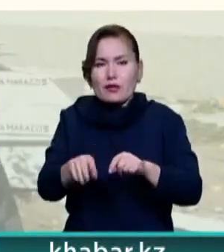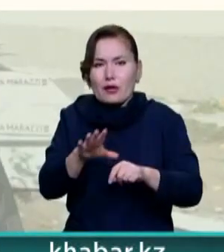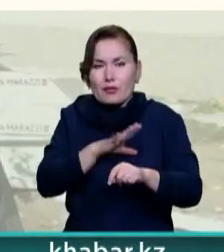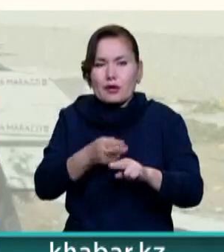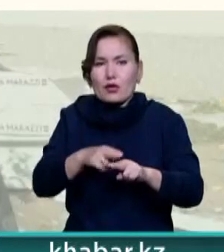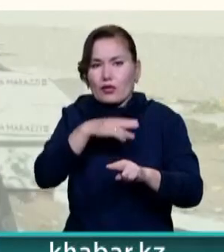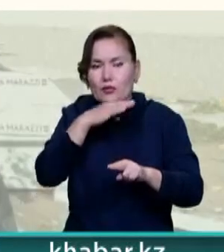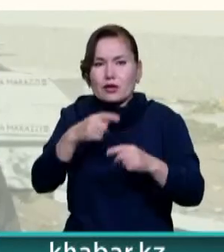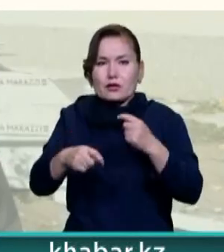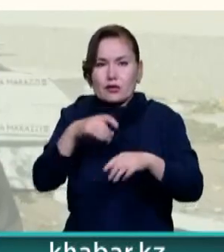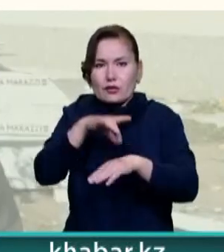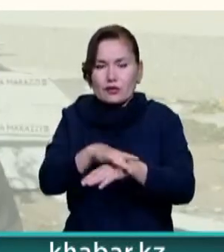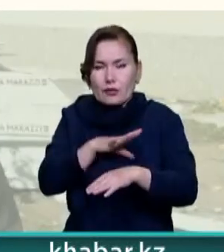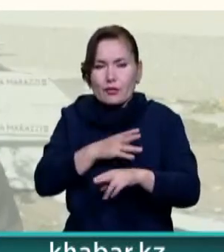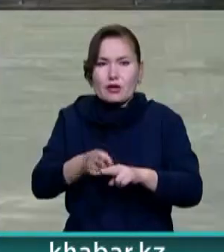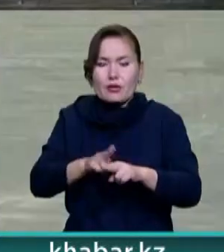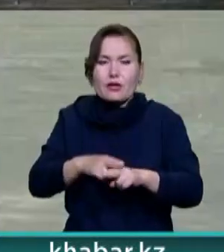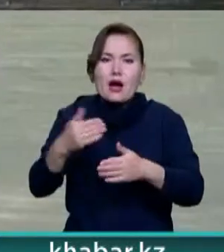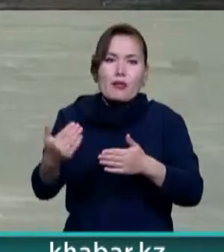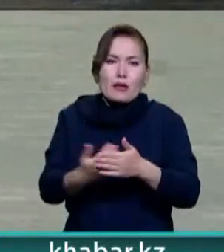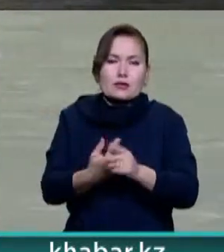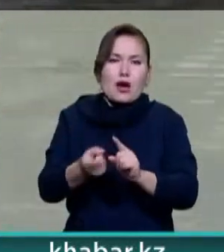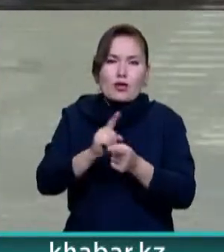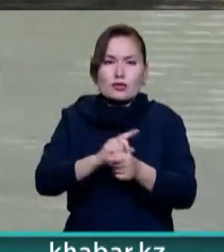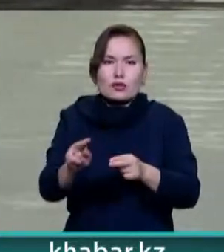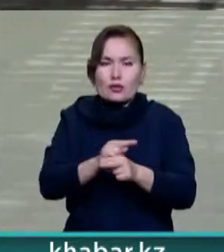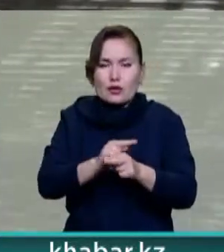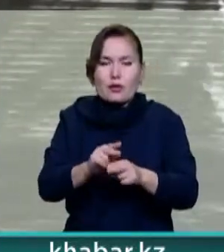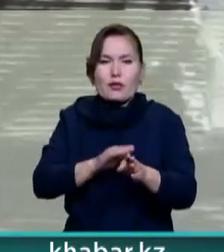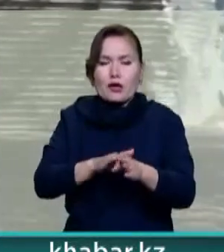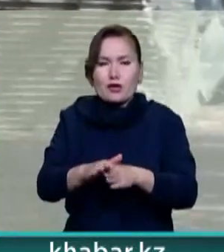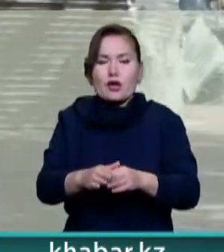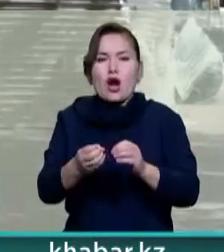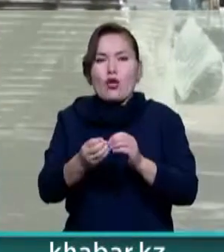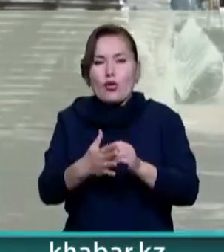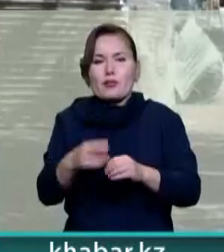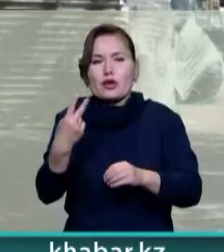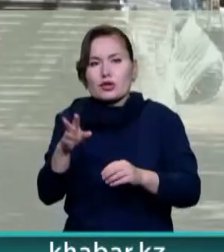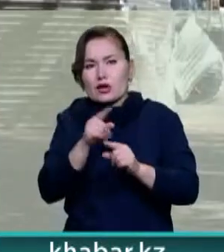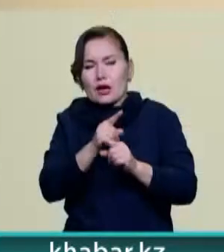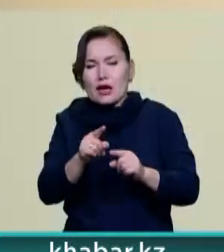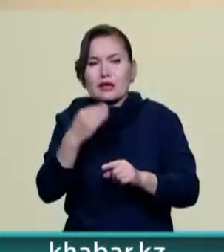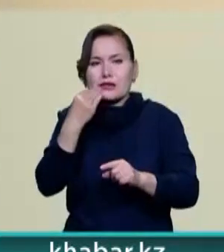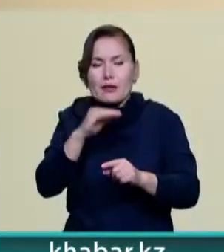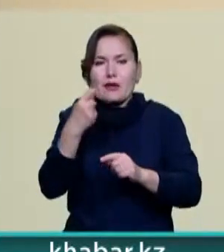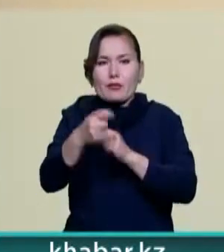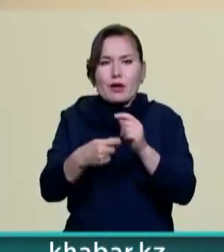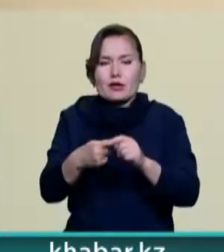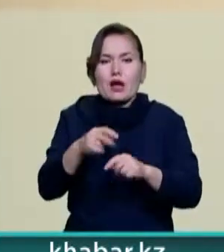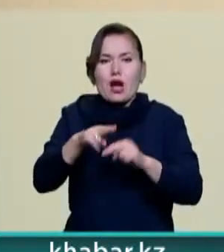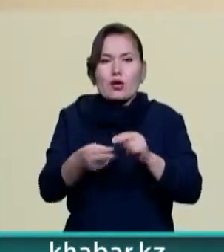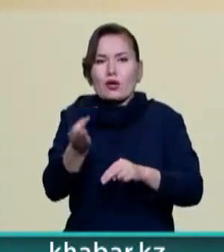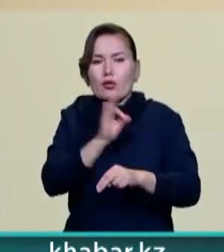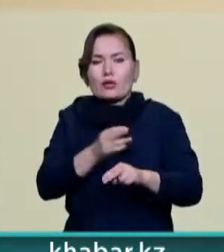жағынан. Сосын осы керамогранит таңдалды. Мердігерлер бұл 15-20 жылға дейін тұратын сапалы материал екенін айтады. Ал